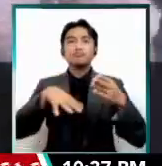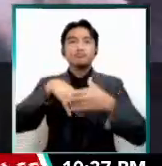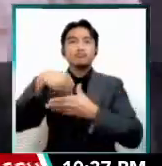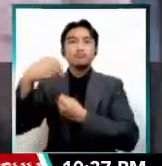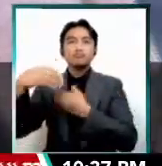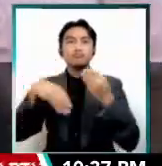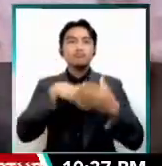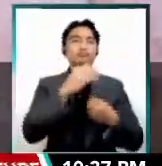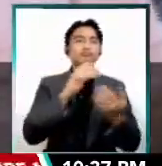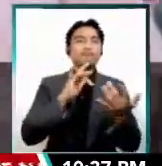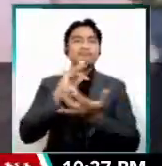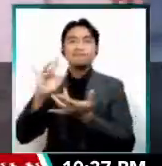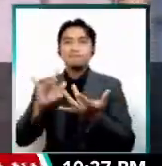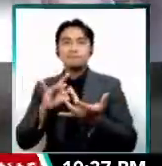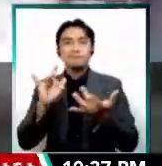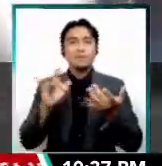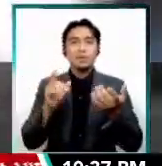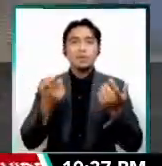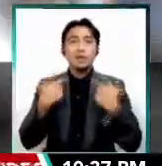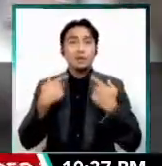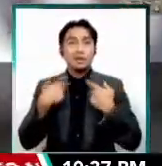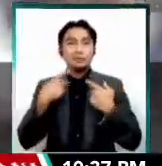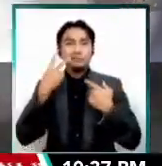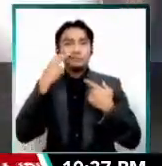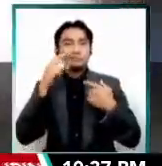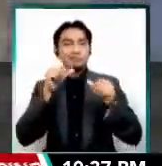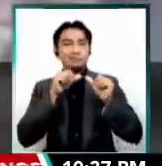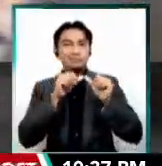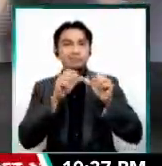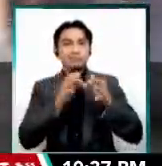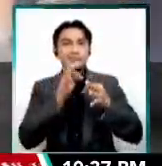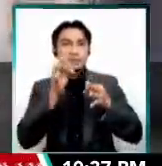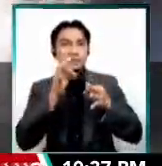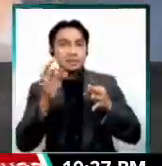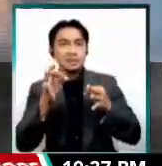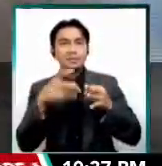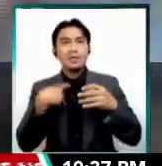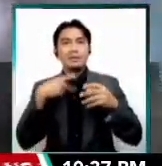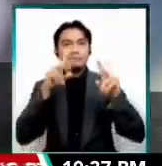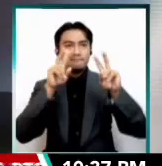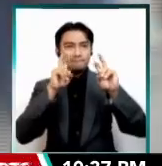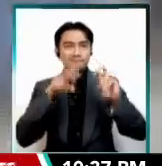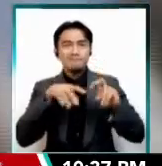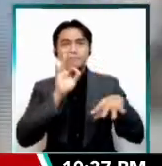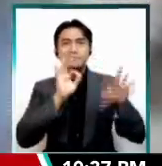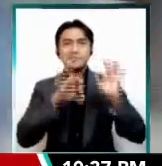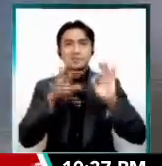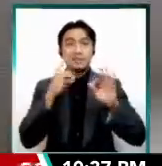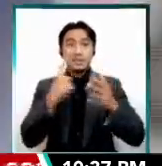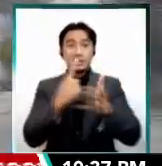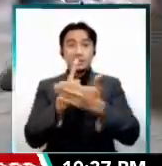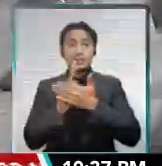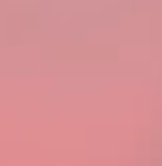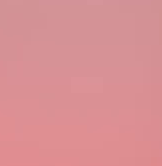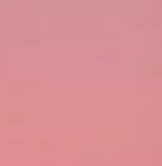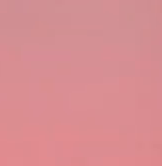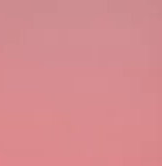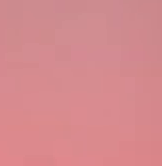sa pag-detect, pag-test at pag-isolate ng mga bagong kaso. Ian Cruz, GMA News.